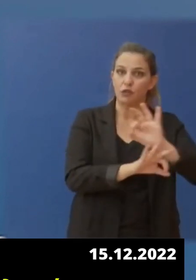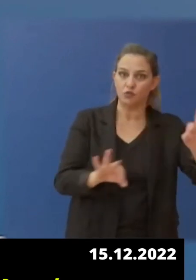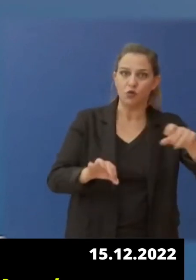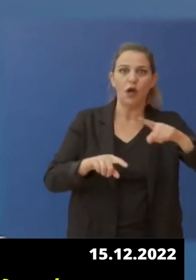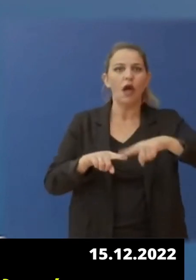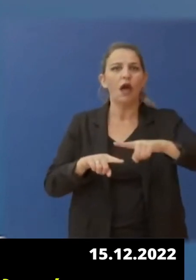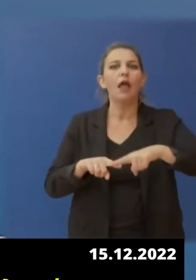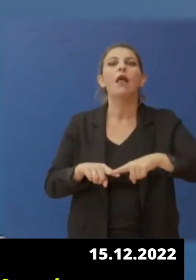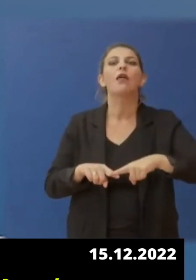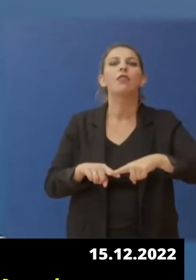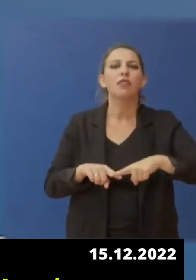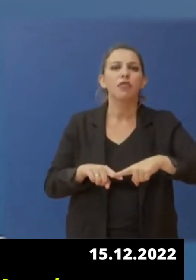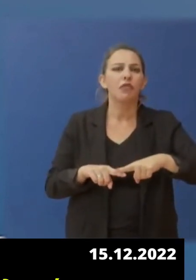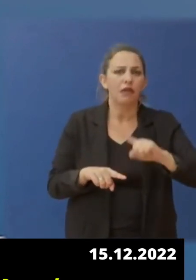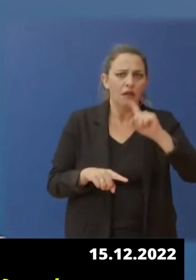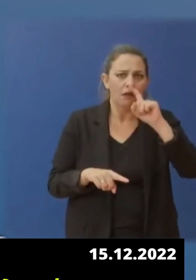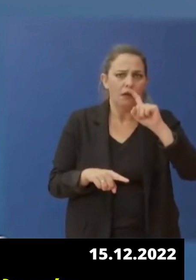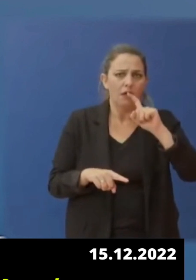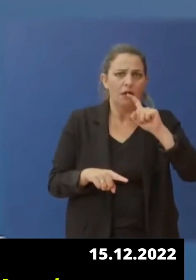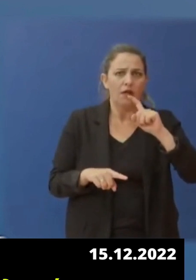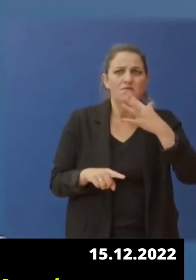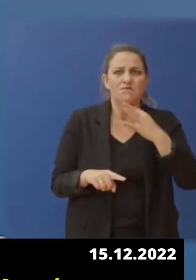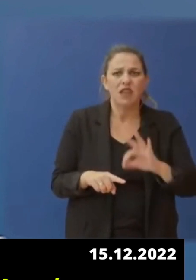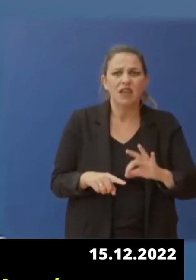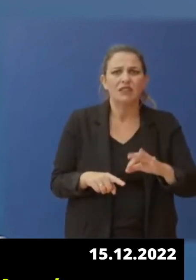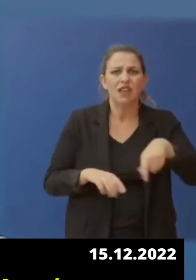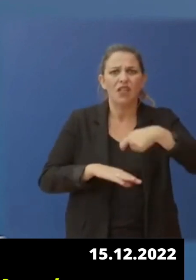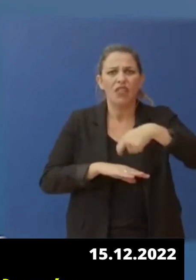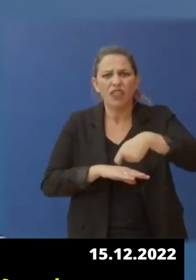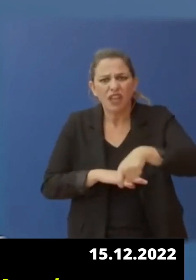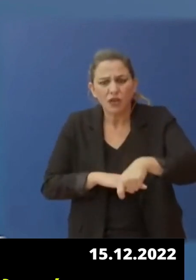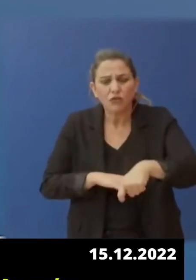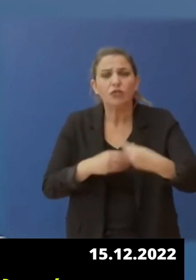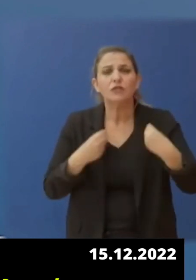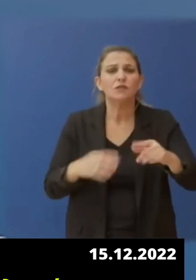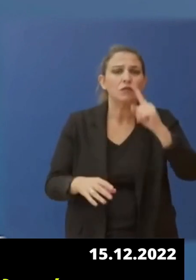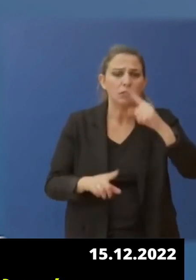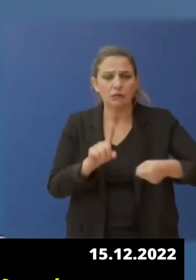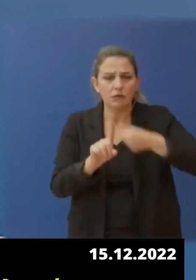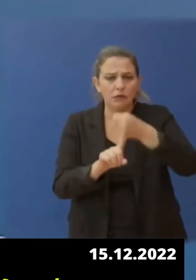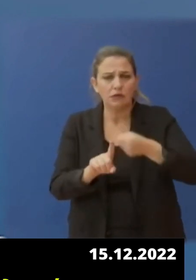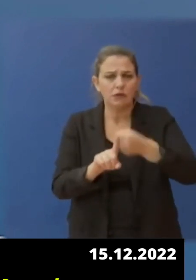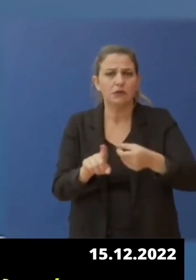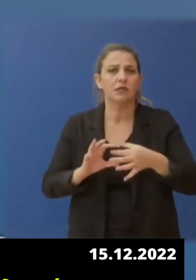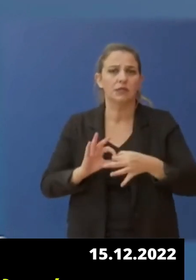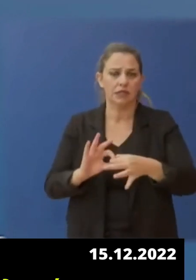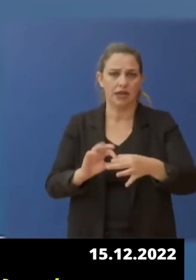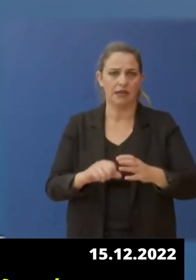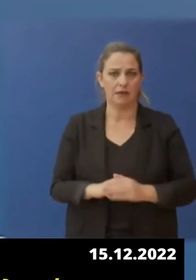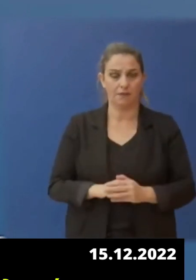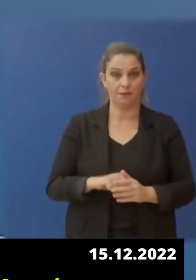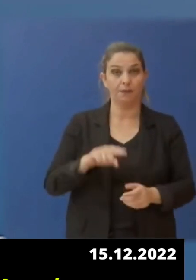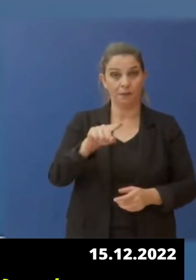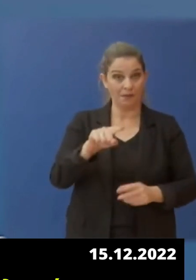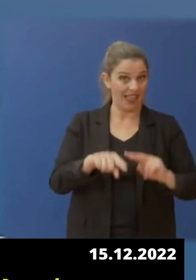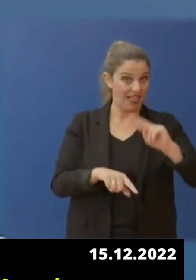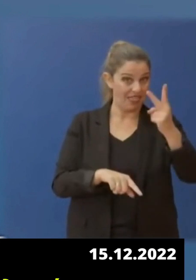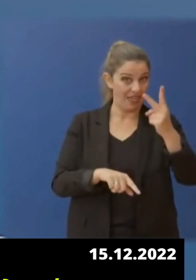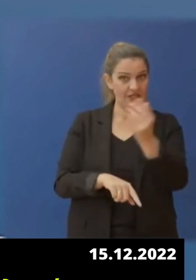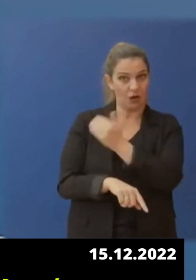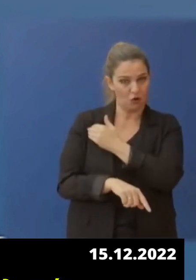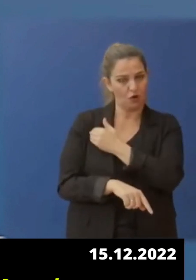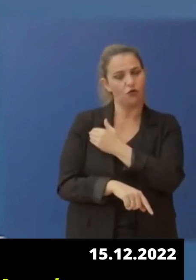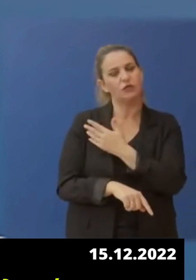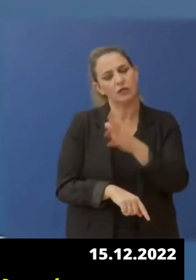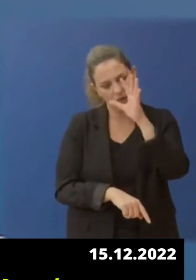να αγωνιζόμαστε, όπως είπε, για την υπεράσπιση του κράτους δικαίου και την αποκατάσταση της δικαιοσύνης. Ξεκινώ από το δεύτερο, διότι είναι λυπηρό,